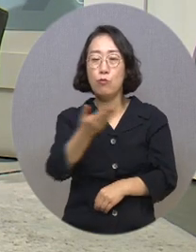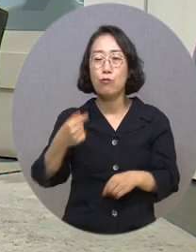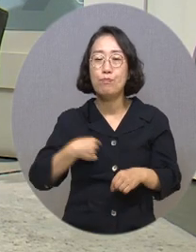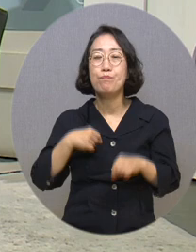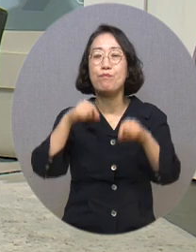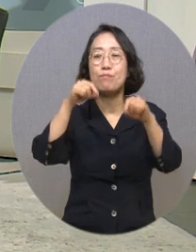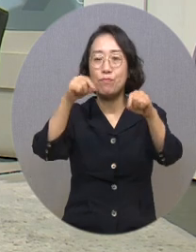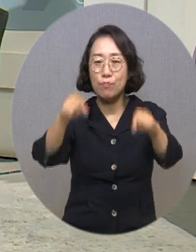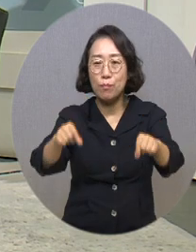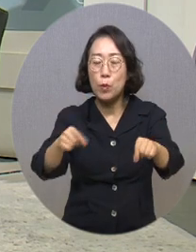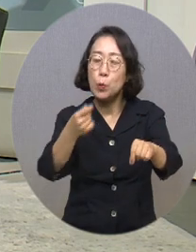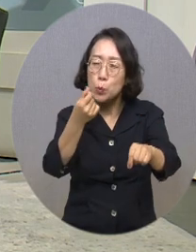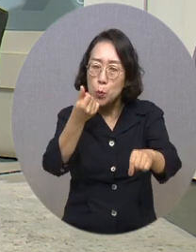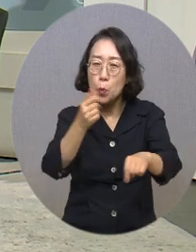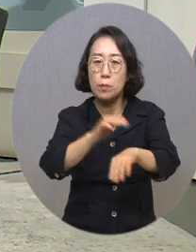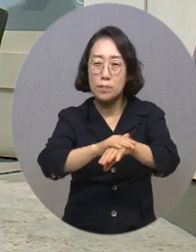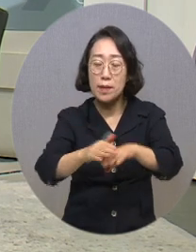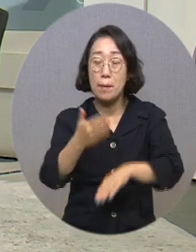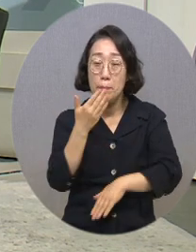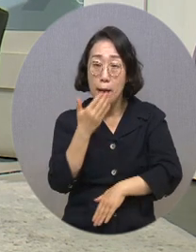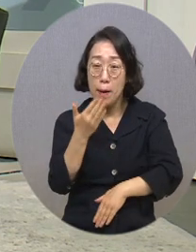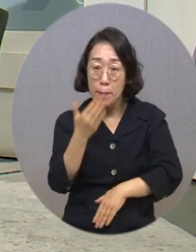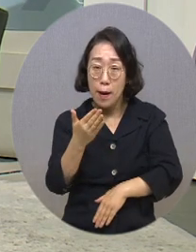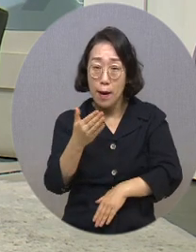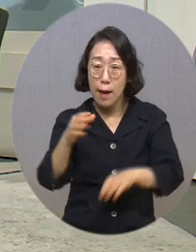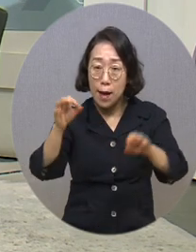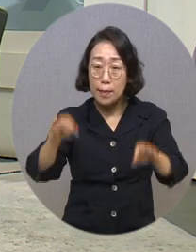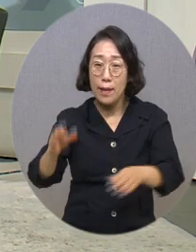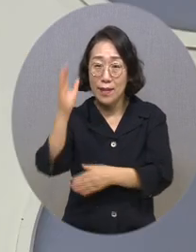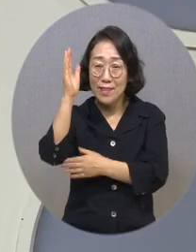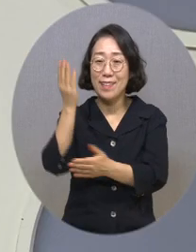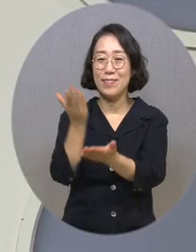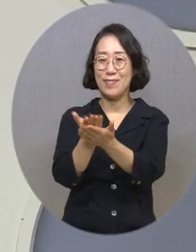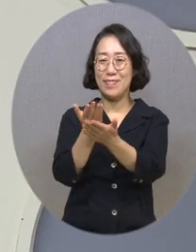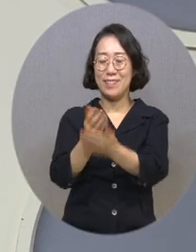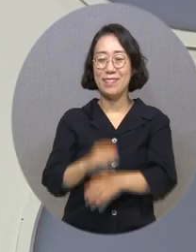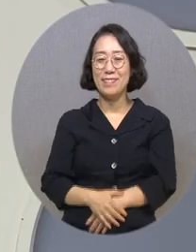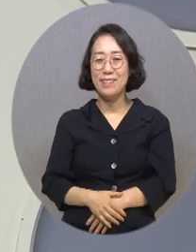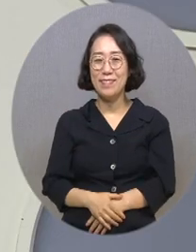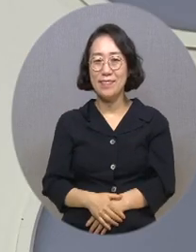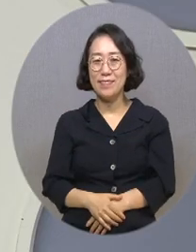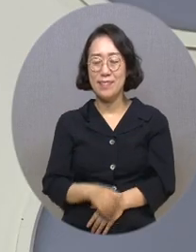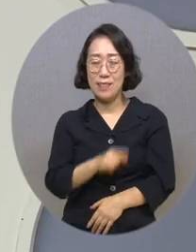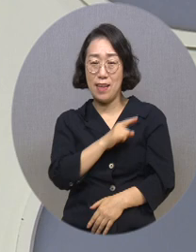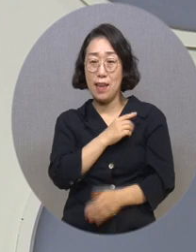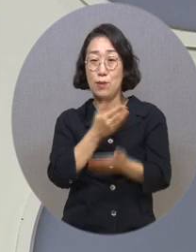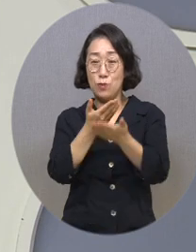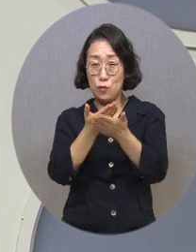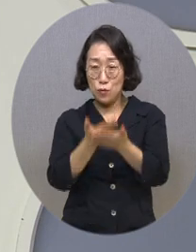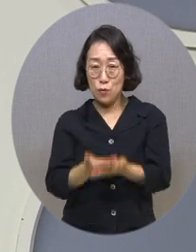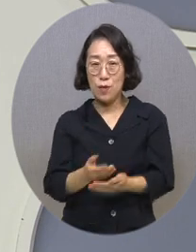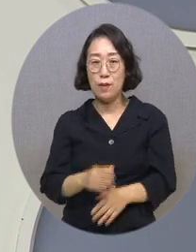하실 수 있습니다라는 걸 강의 좀 해보세요. 예, 그 저 제일 중요한